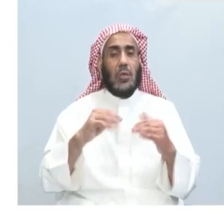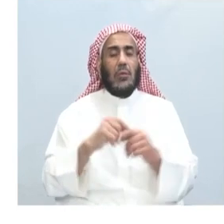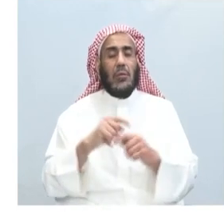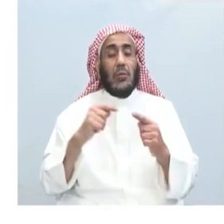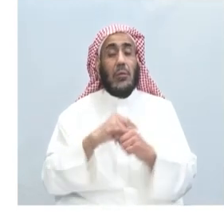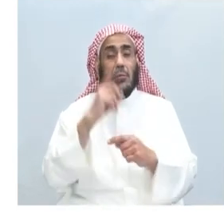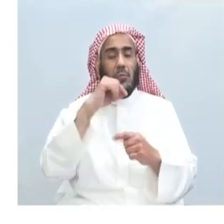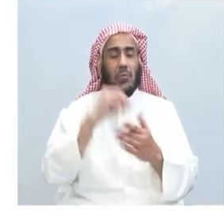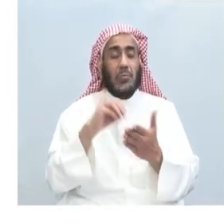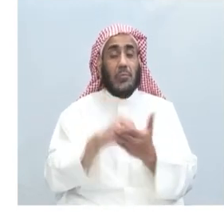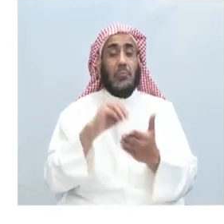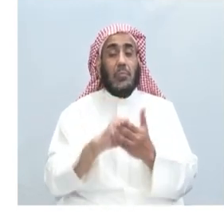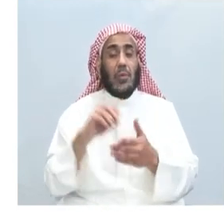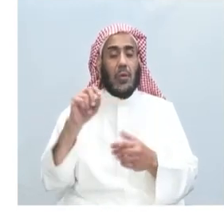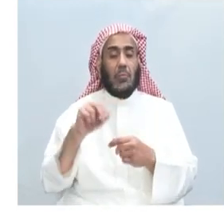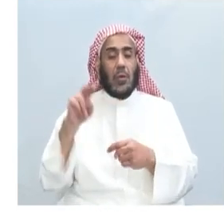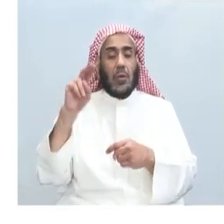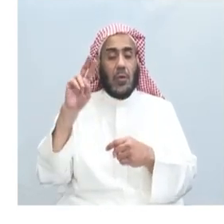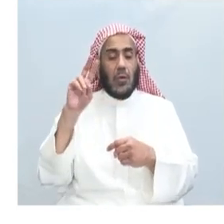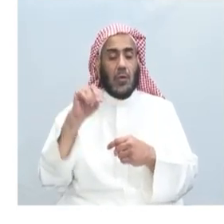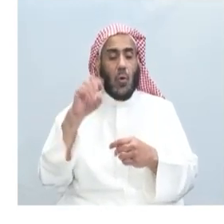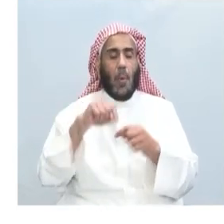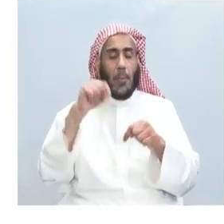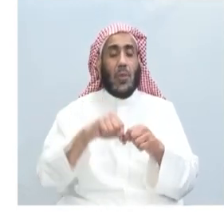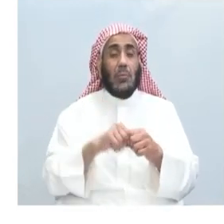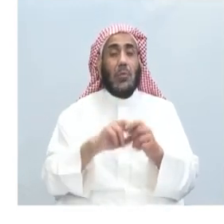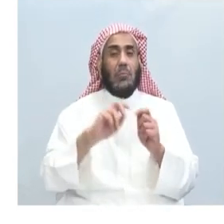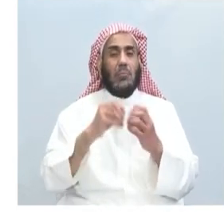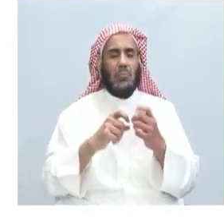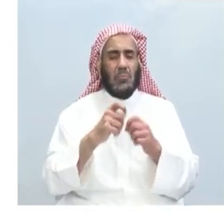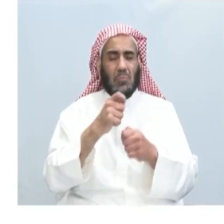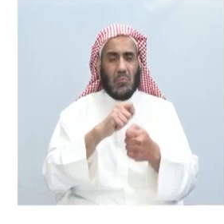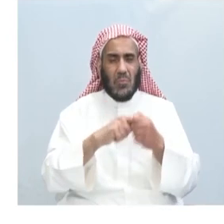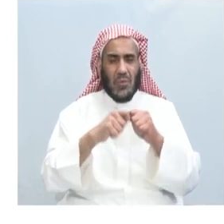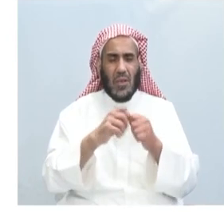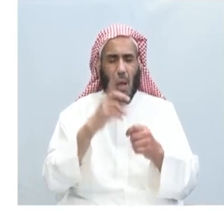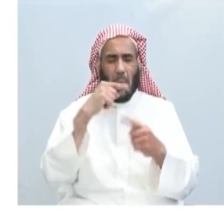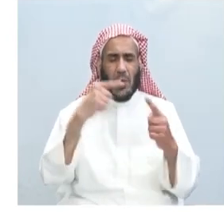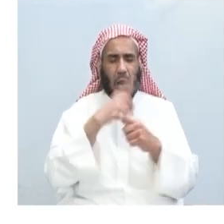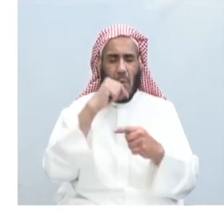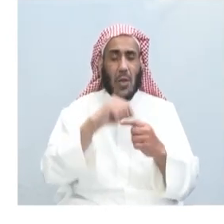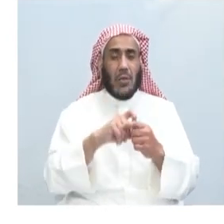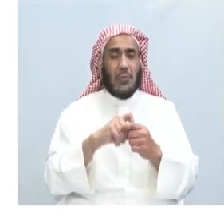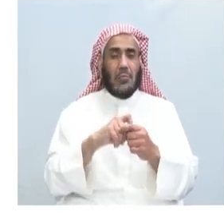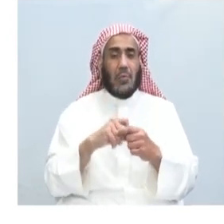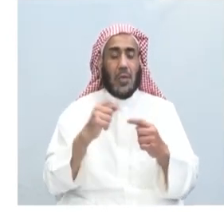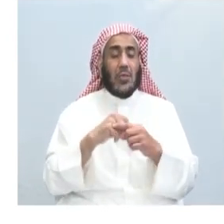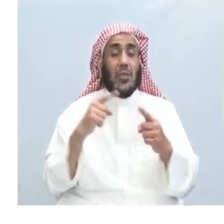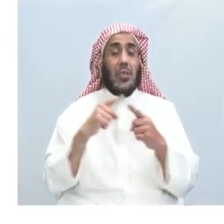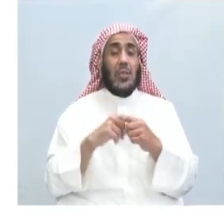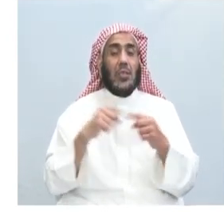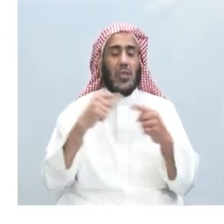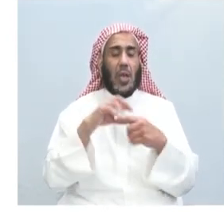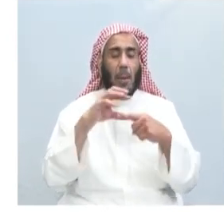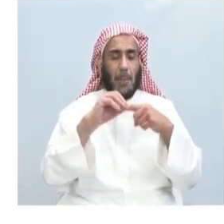المعادله لابد ان يكون ال ان من ضمن المتفاعلات اذا نعكسها عندما اعكسها لابد ان اعكس الاشاره